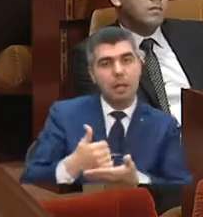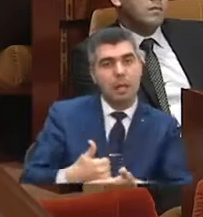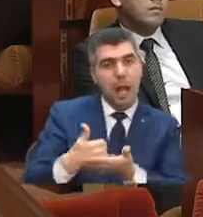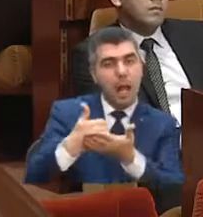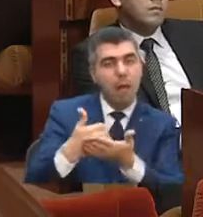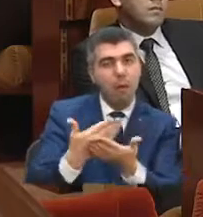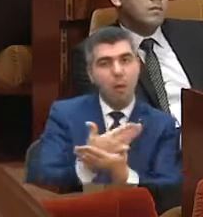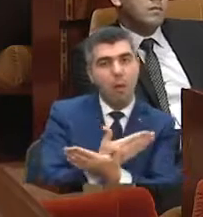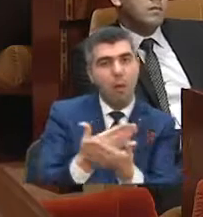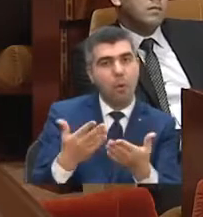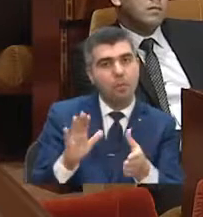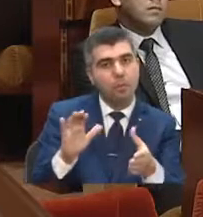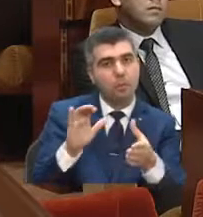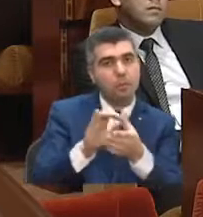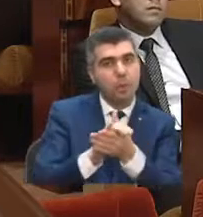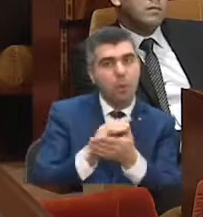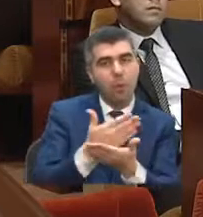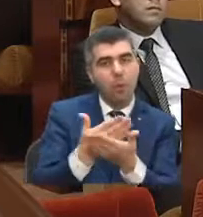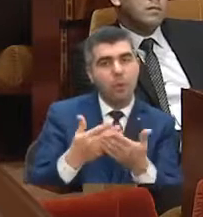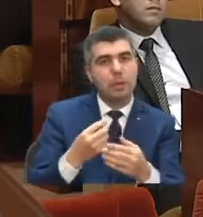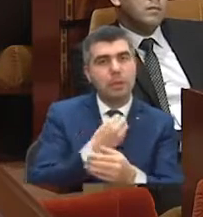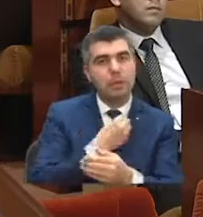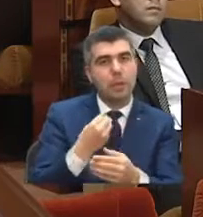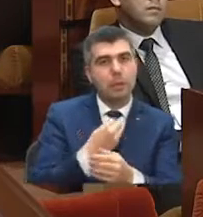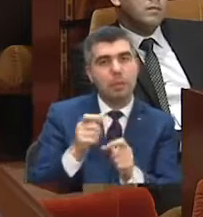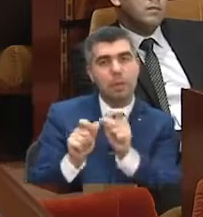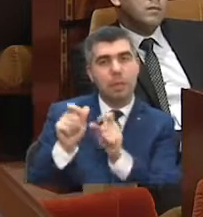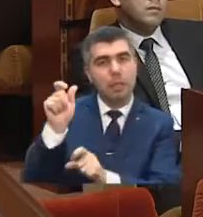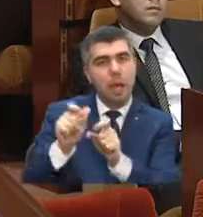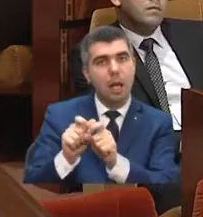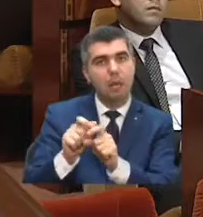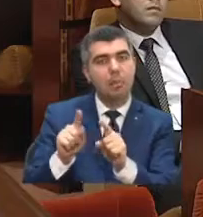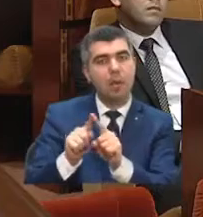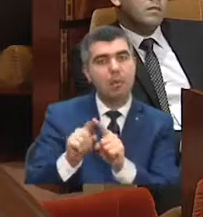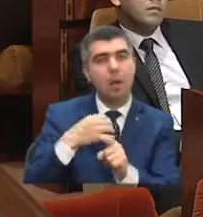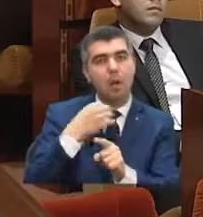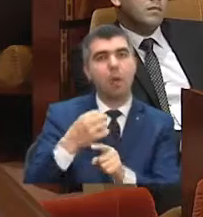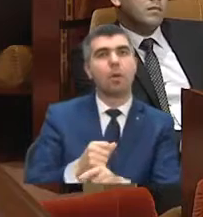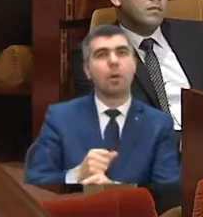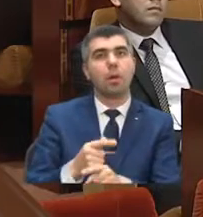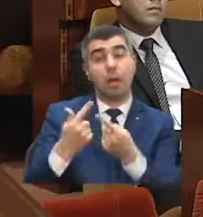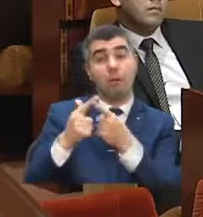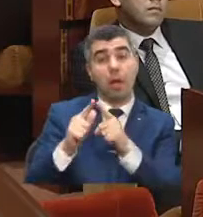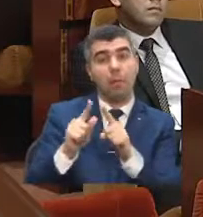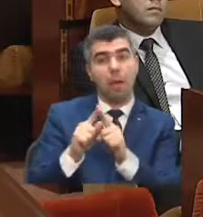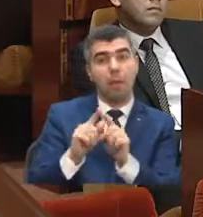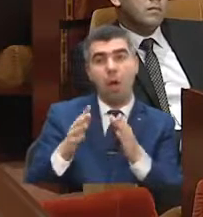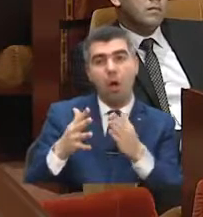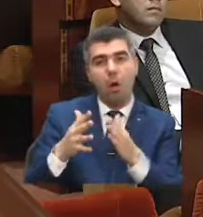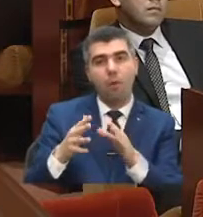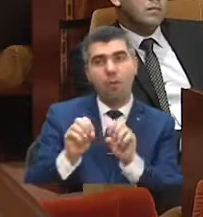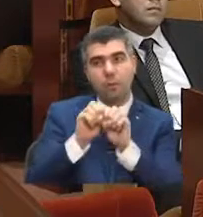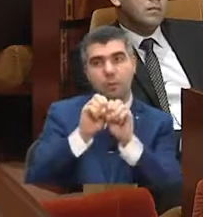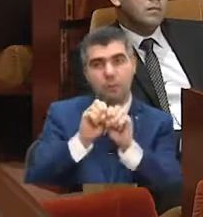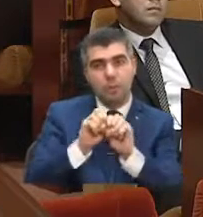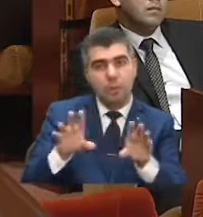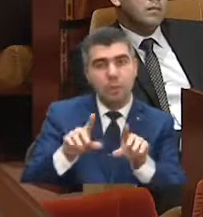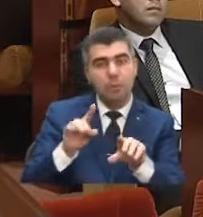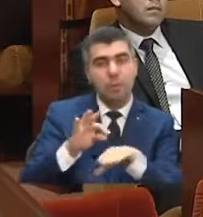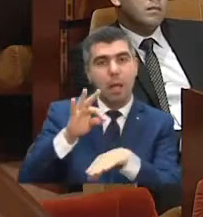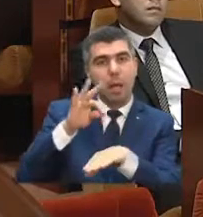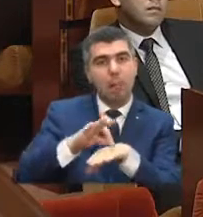أجهزة القيادة الصحية والمواطنين لتجنب الهلع الجماعي من